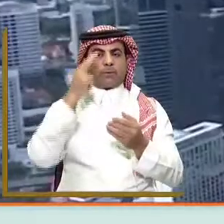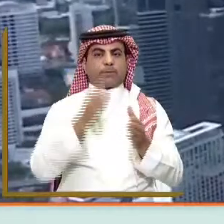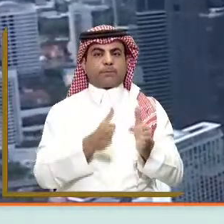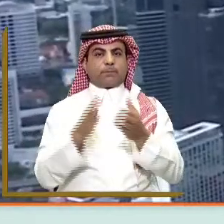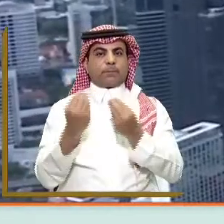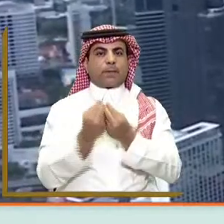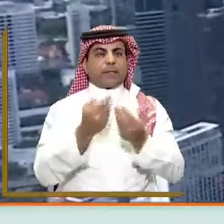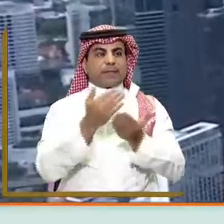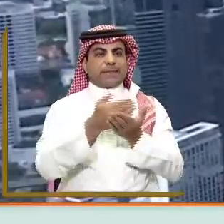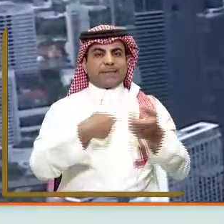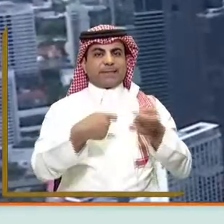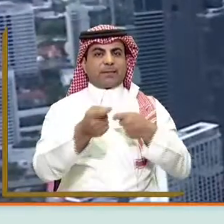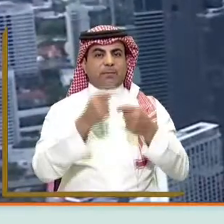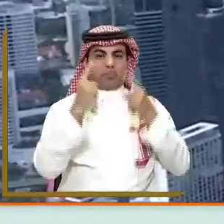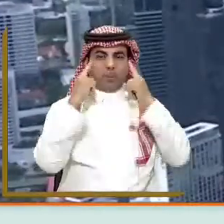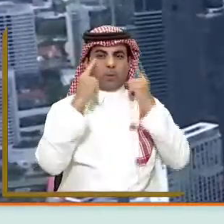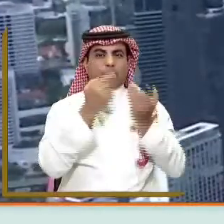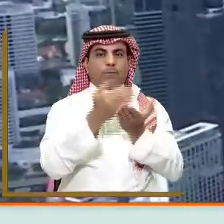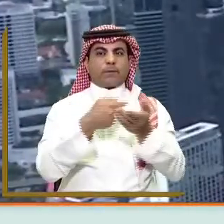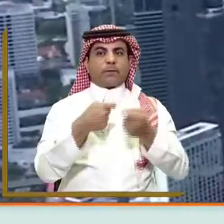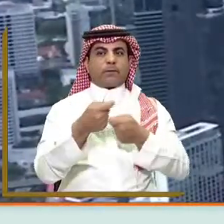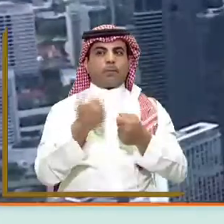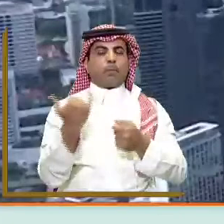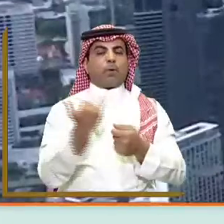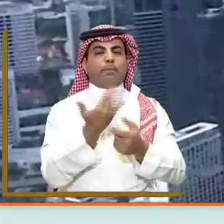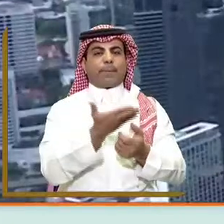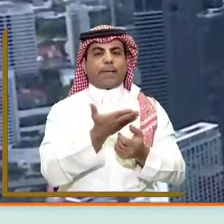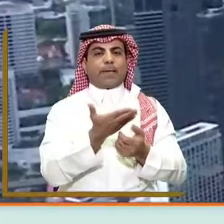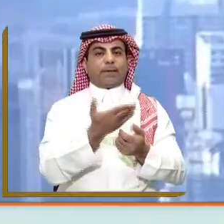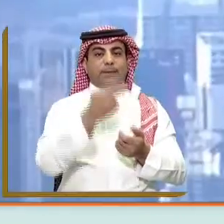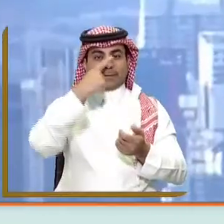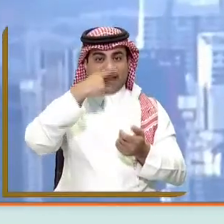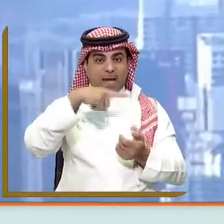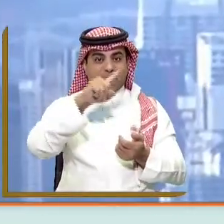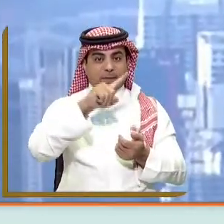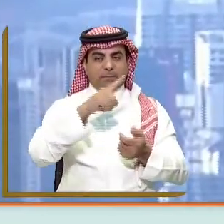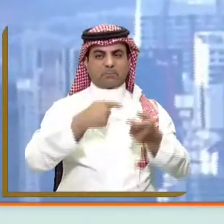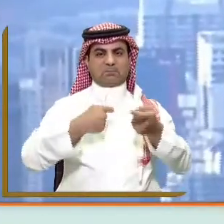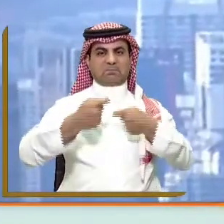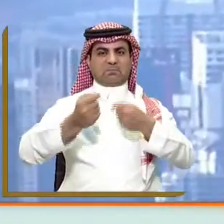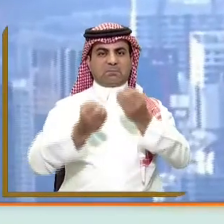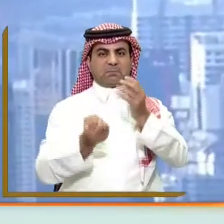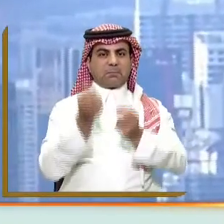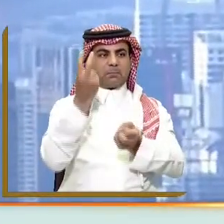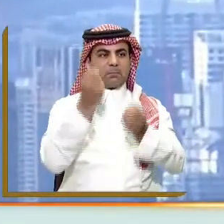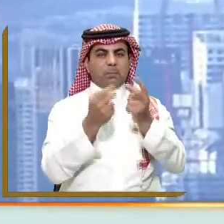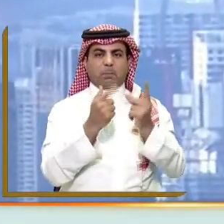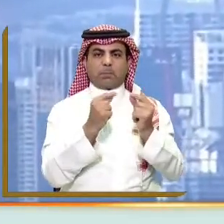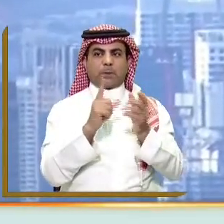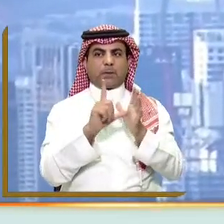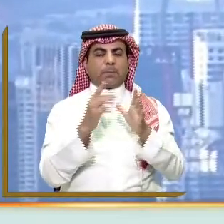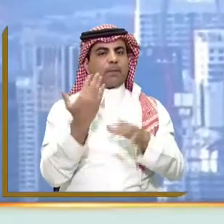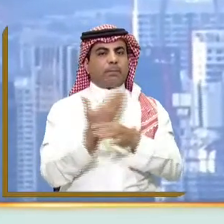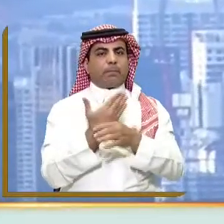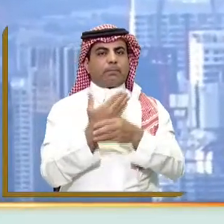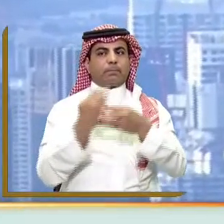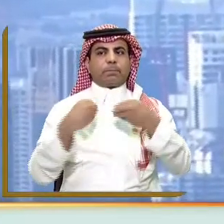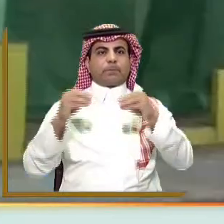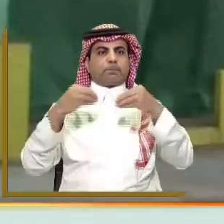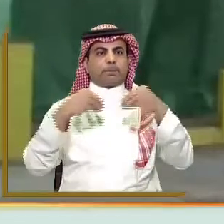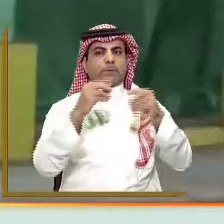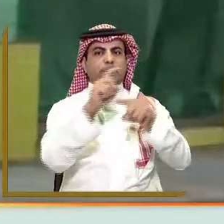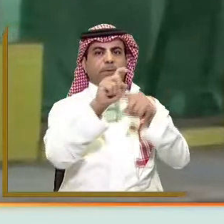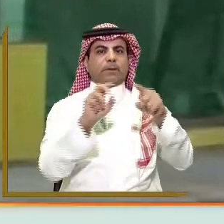أن الاقتصاد التايلندي يعد من الاقتصاديات الصناعية الحديثة لاعتماده على الصادرات